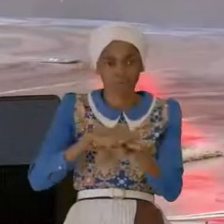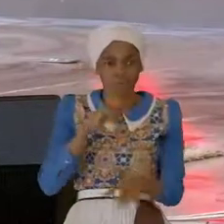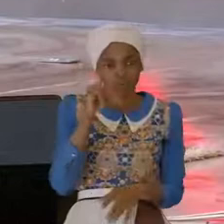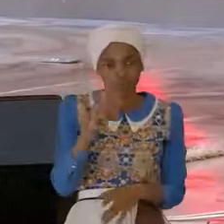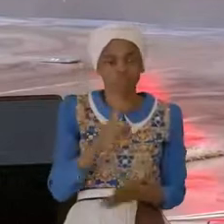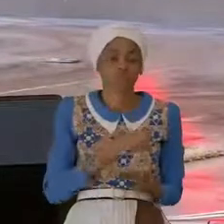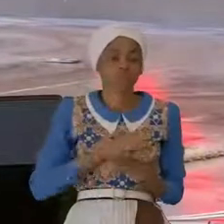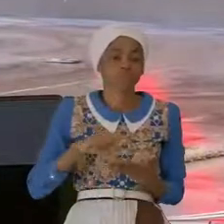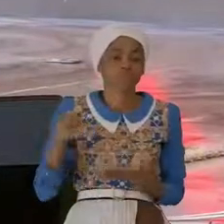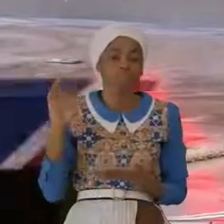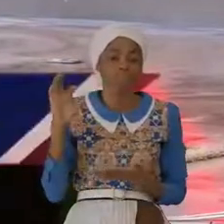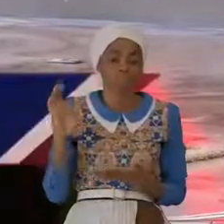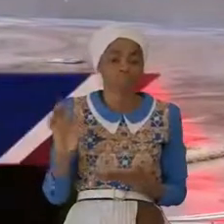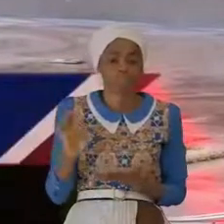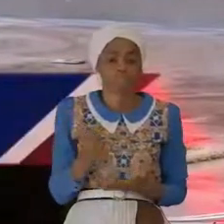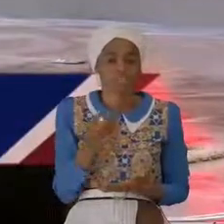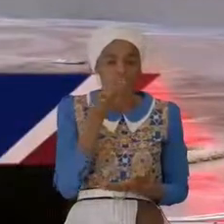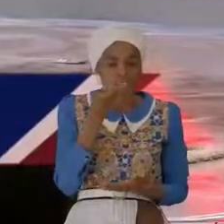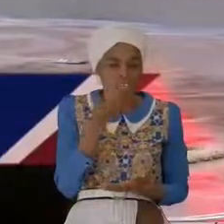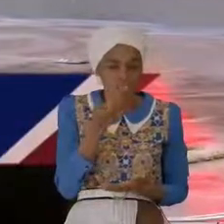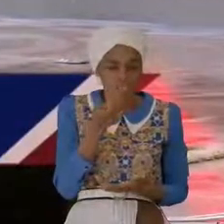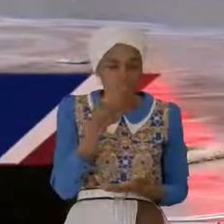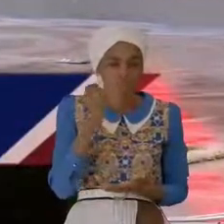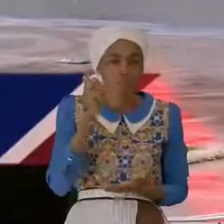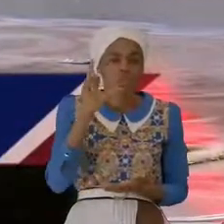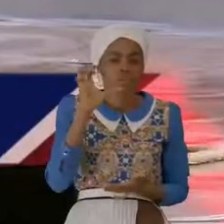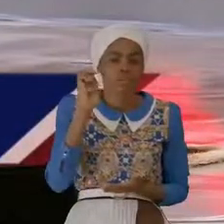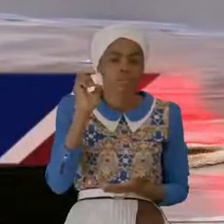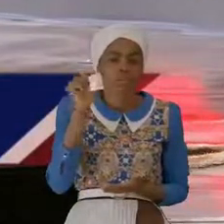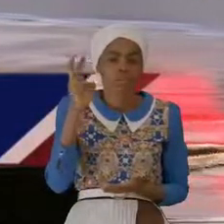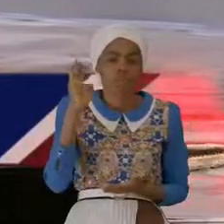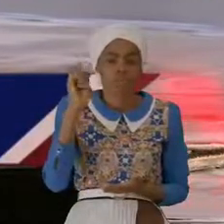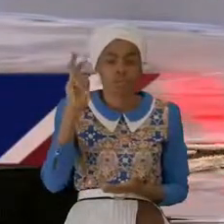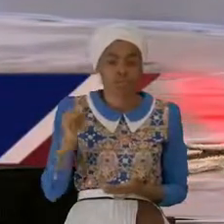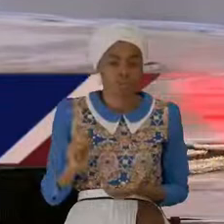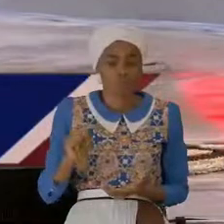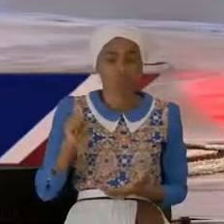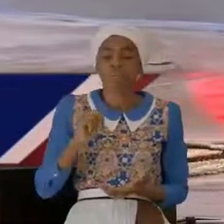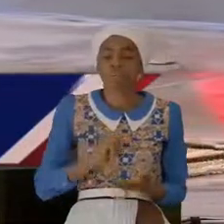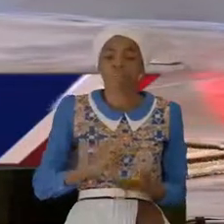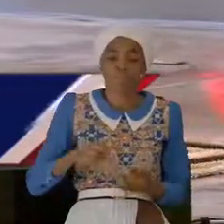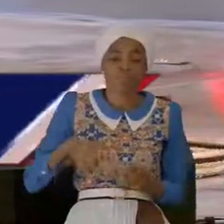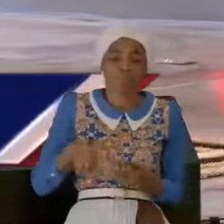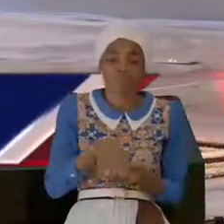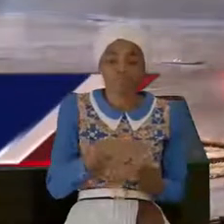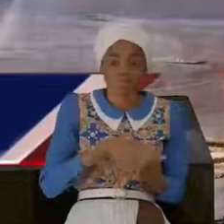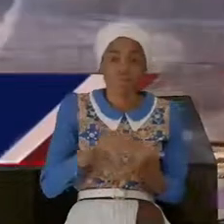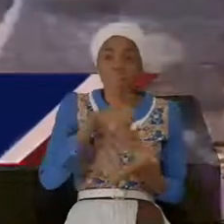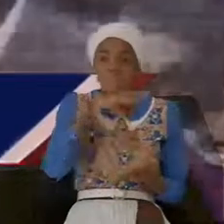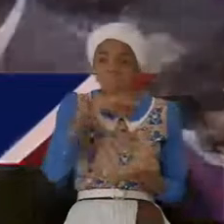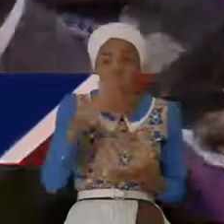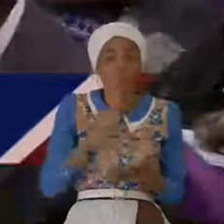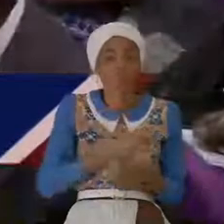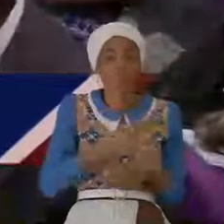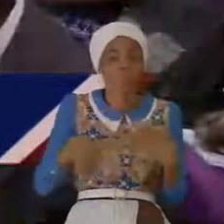9. Un peu de levain fait lever toute la pâte. Cette